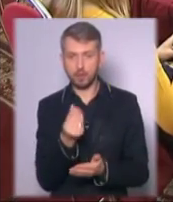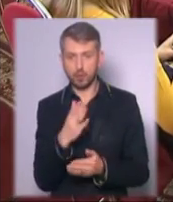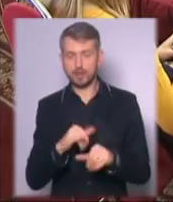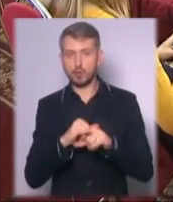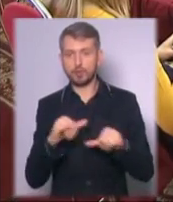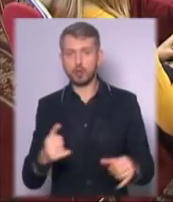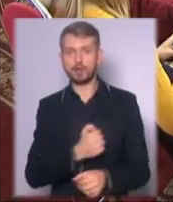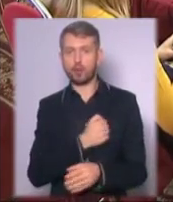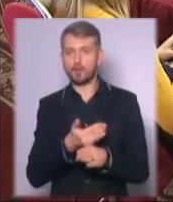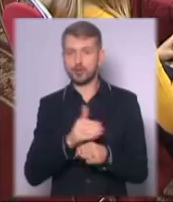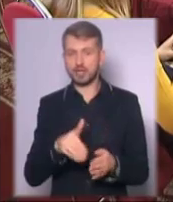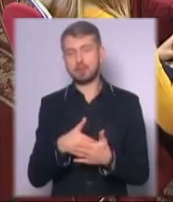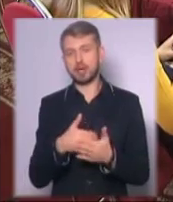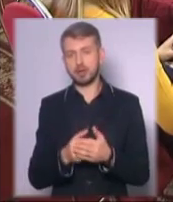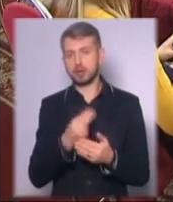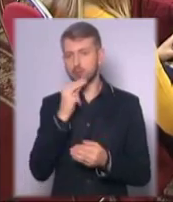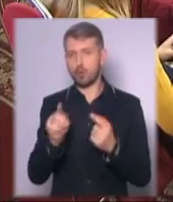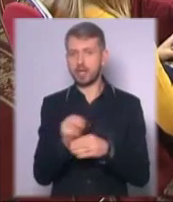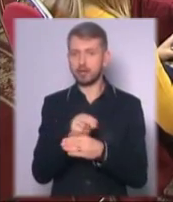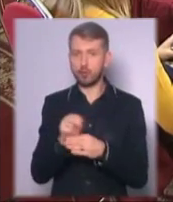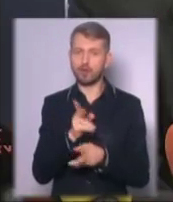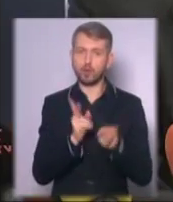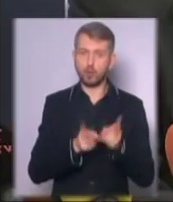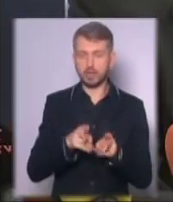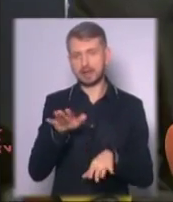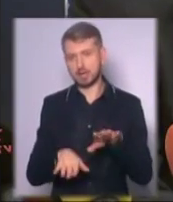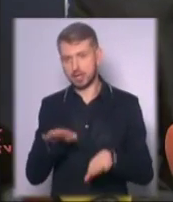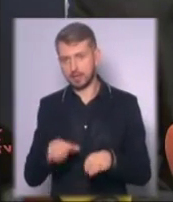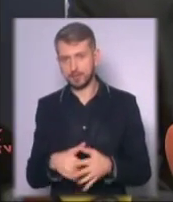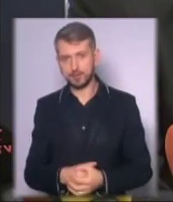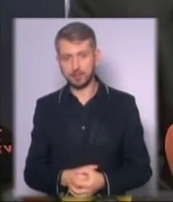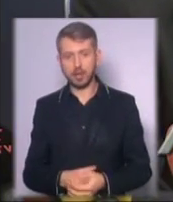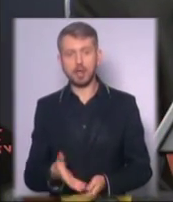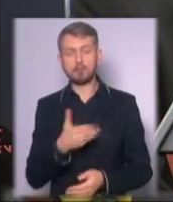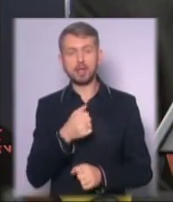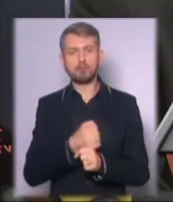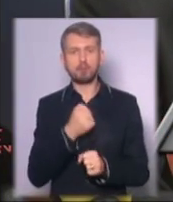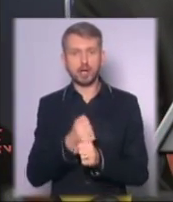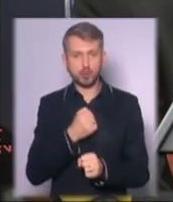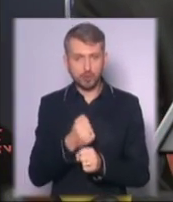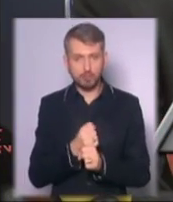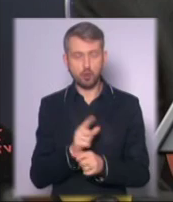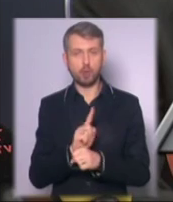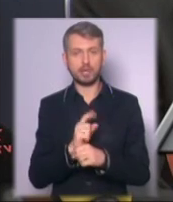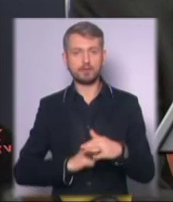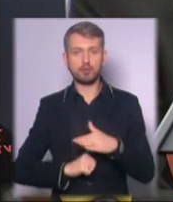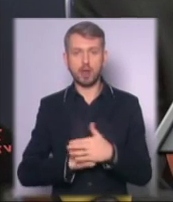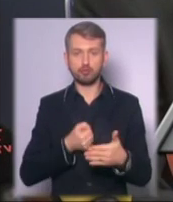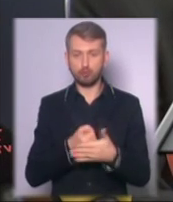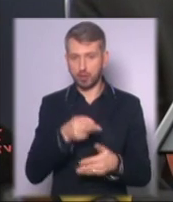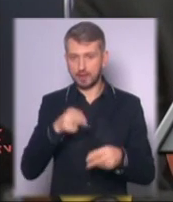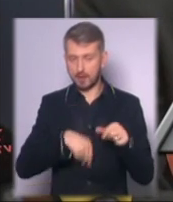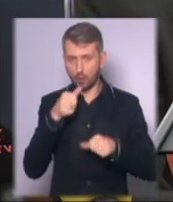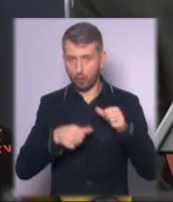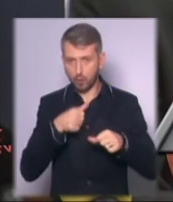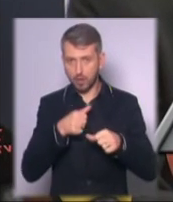військової частини, наприклад, модернізовував кухні та склади. Ми відпрацюємо нормативну базу до цього часу, до кінця року.